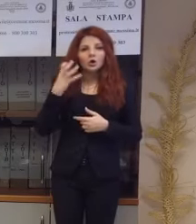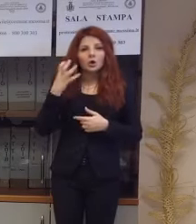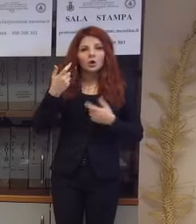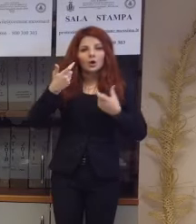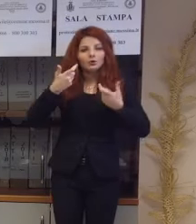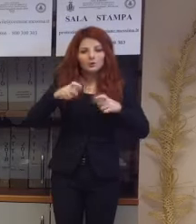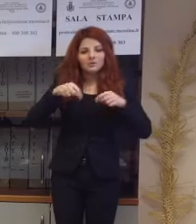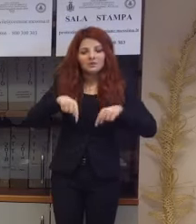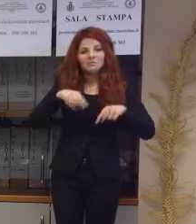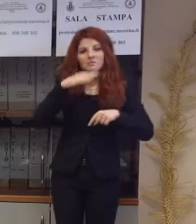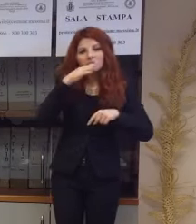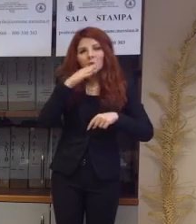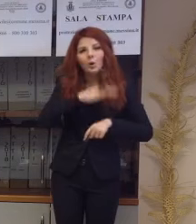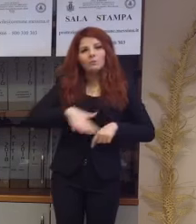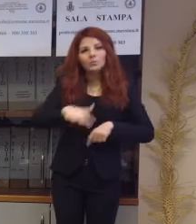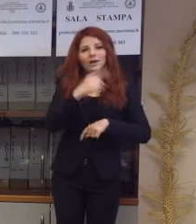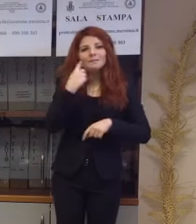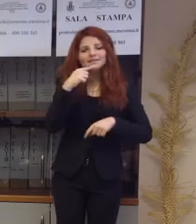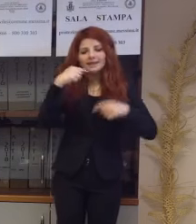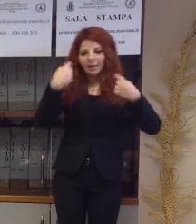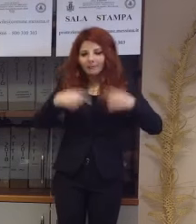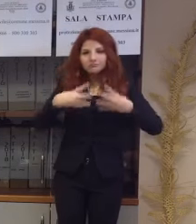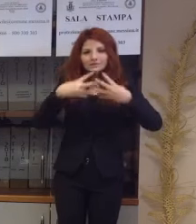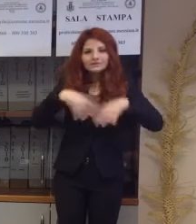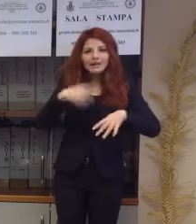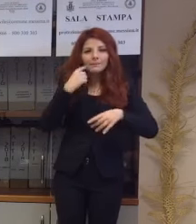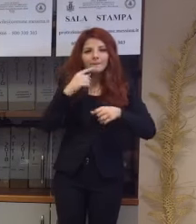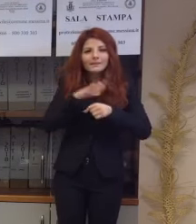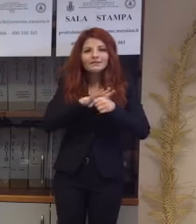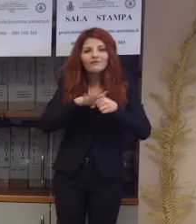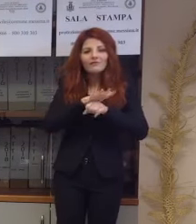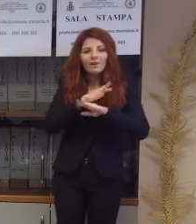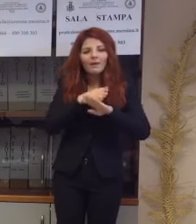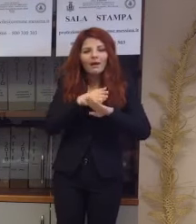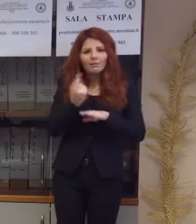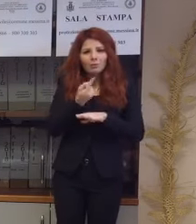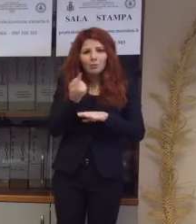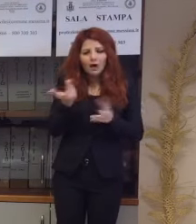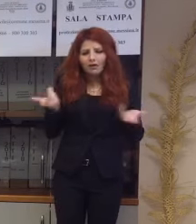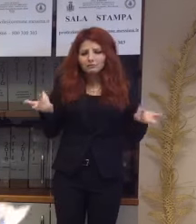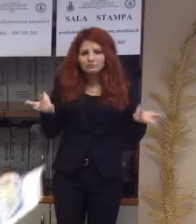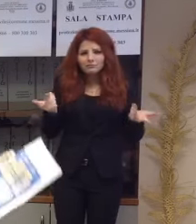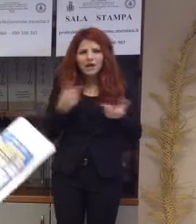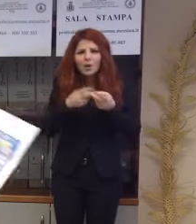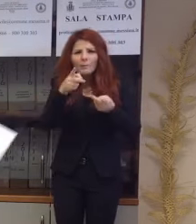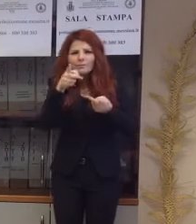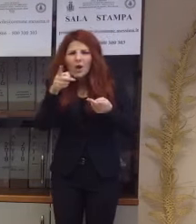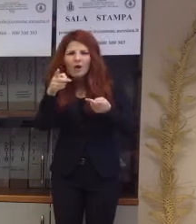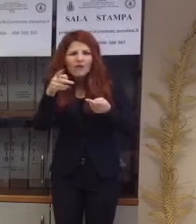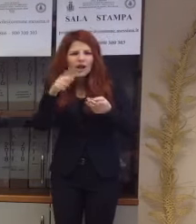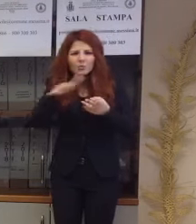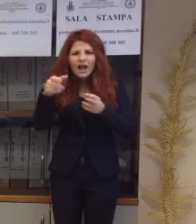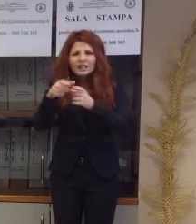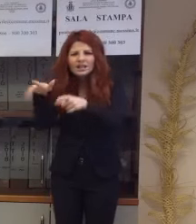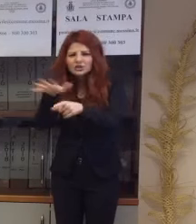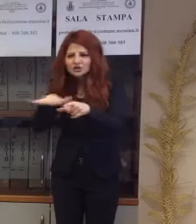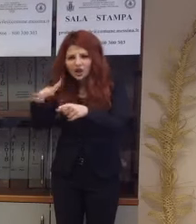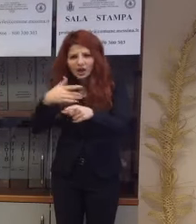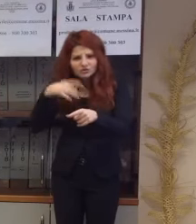nessuna parte. Trovatemi una città dove è partita questa operazione con questa